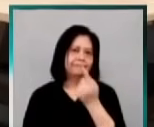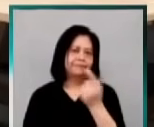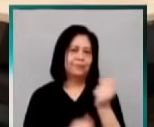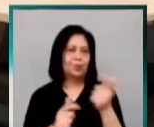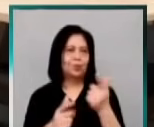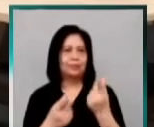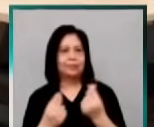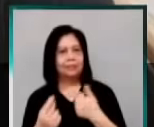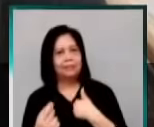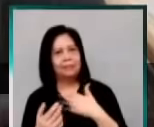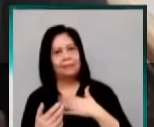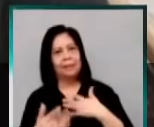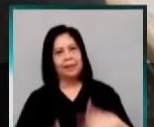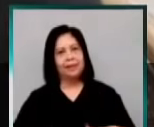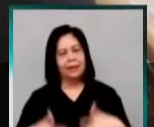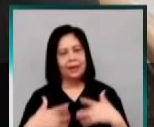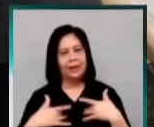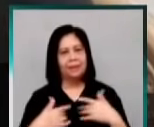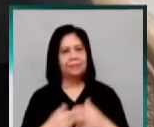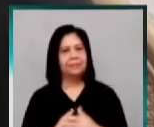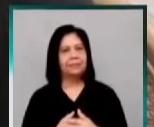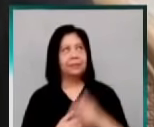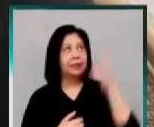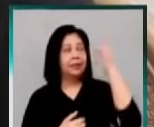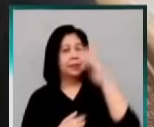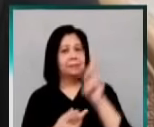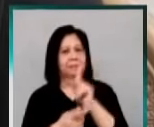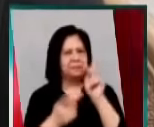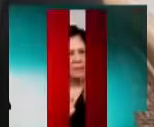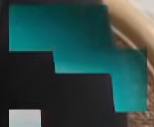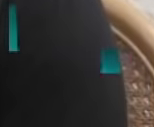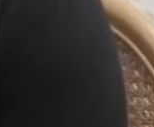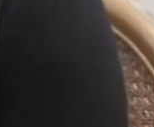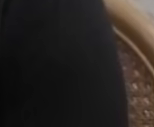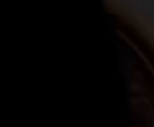buhay ko is yung God's perfect time. Yes. So,